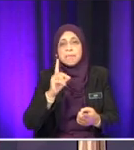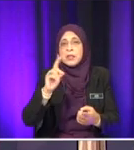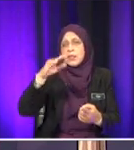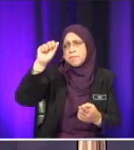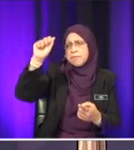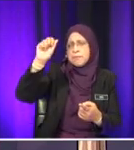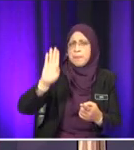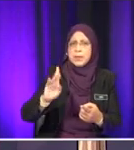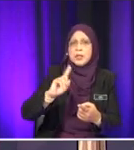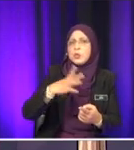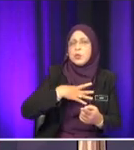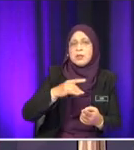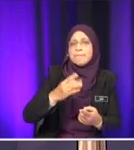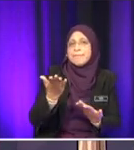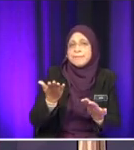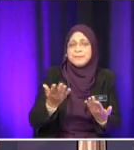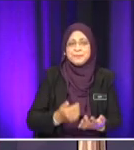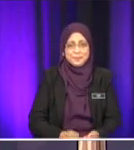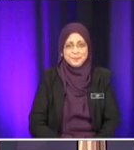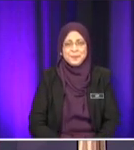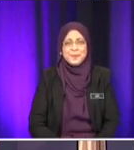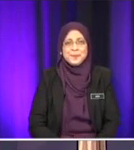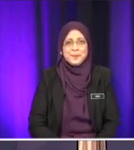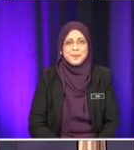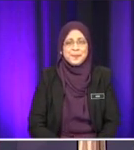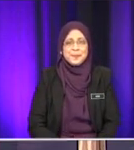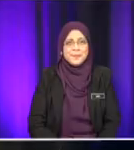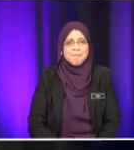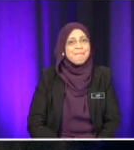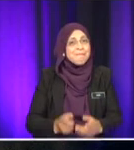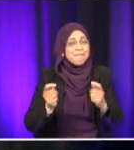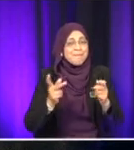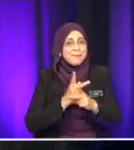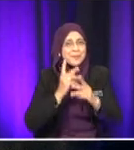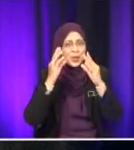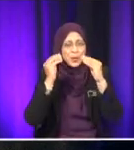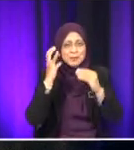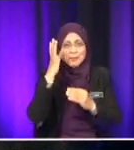lebih baik oke terima kasih